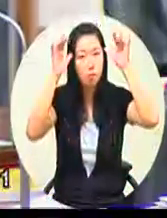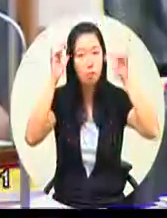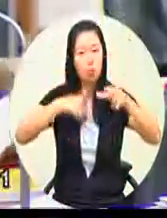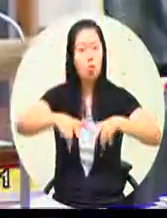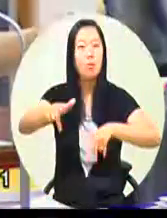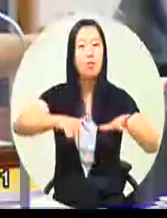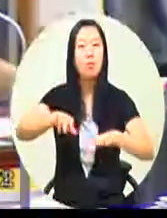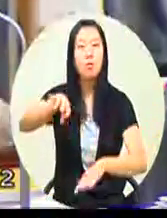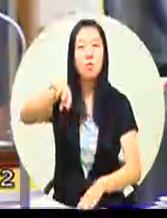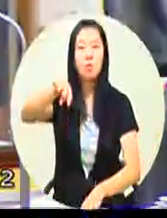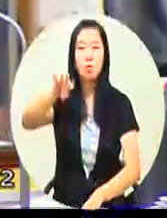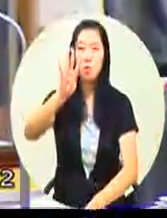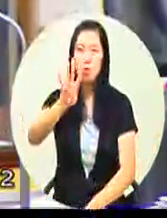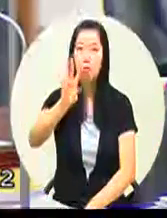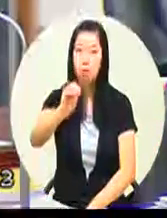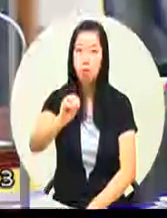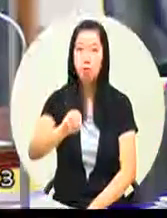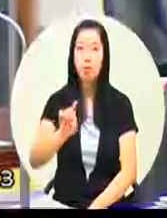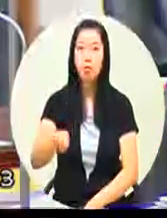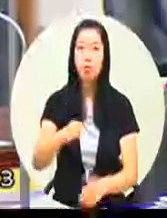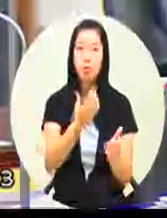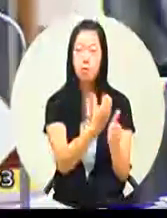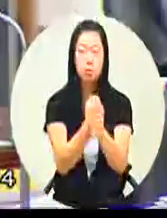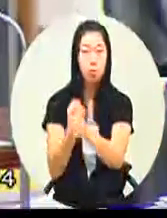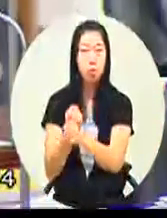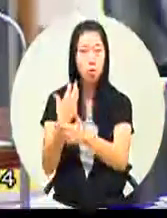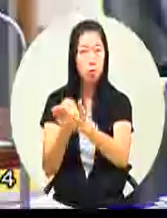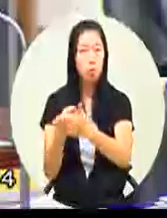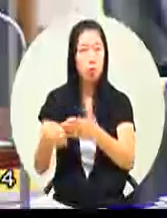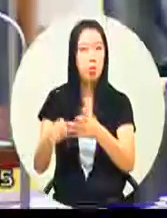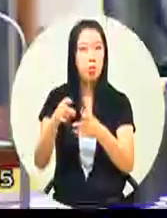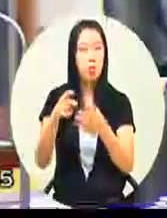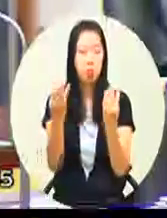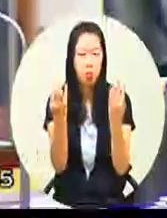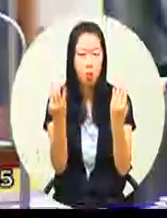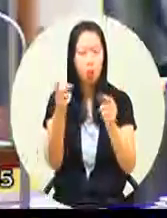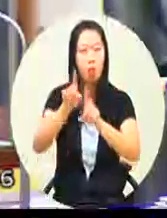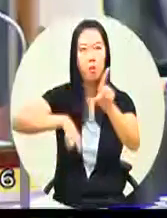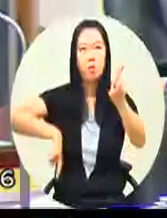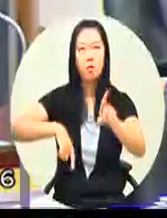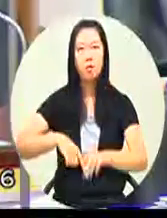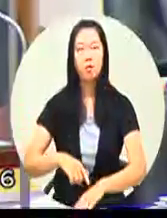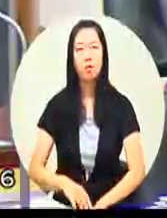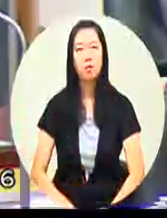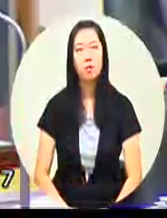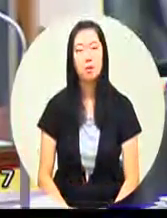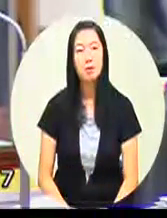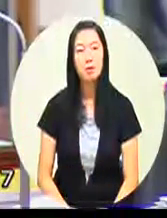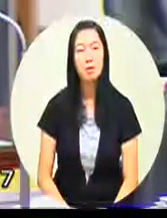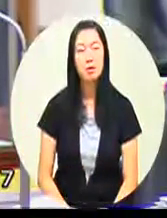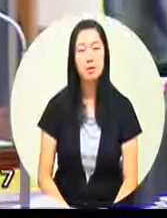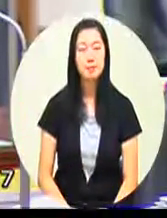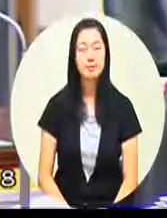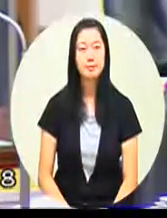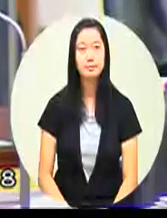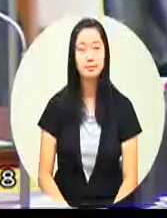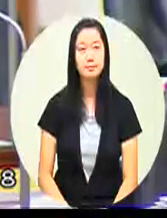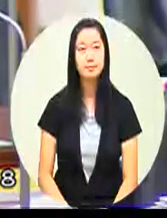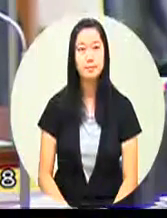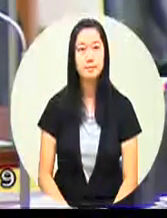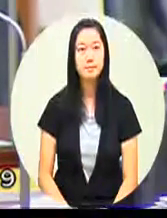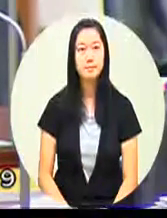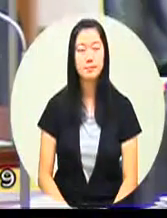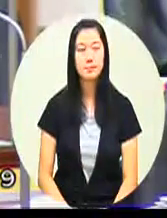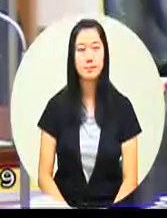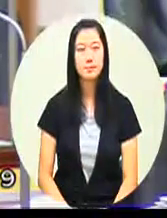跟我们目前能收容的这个数量落差非常的大齁。所以说我想